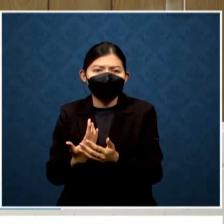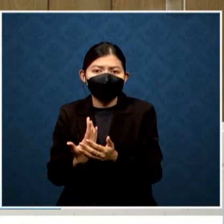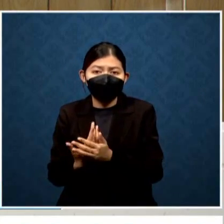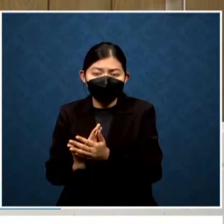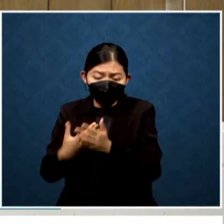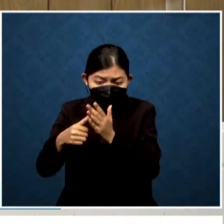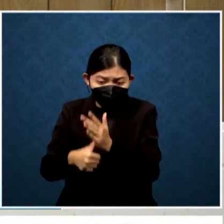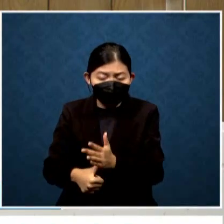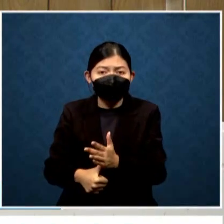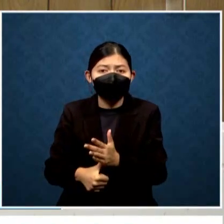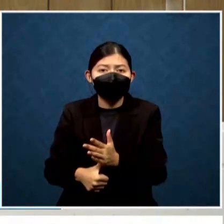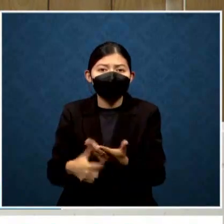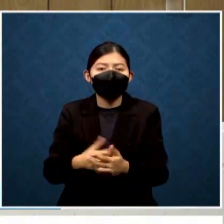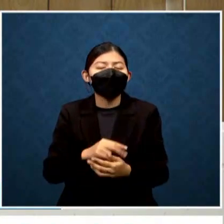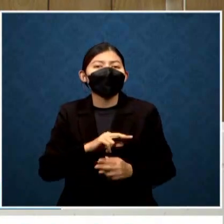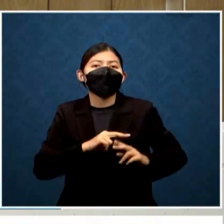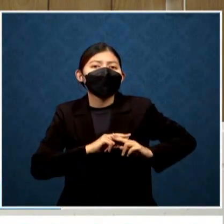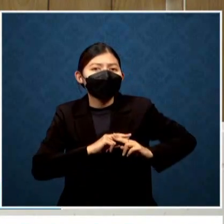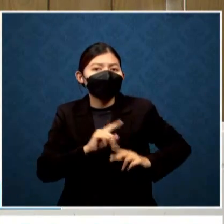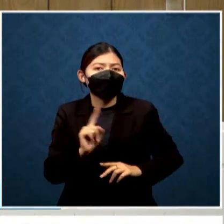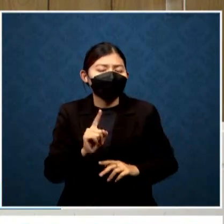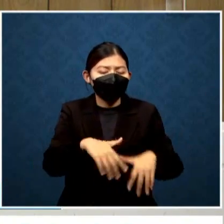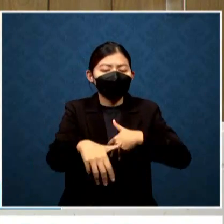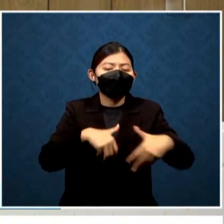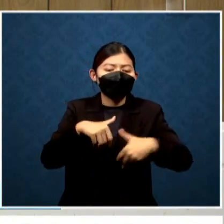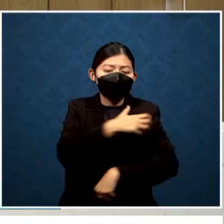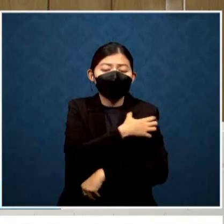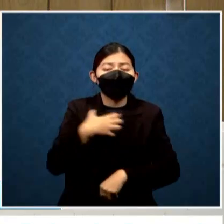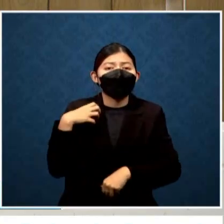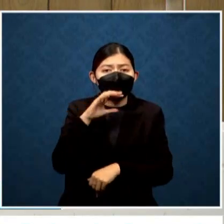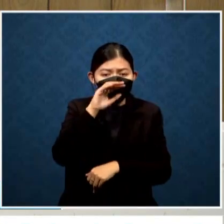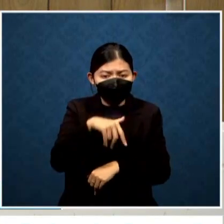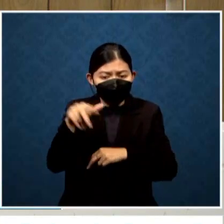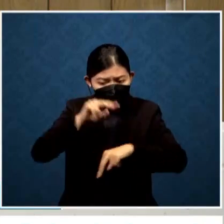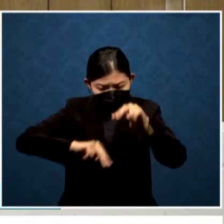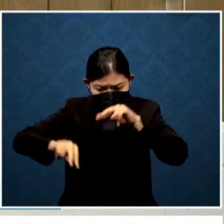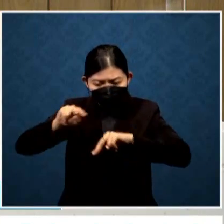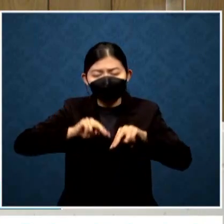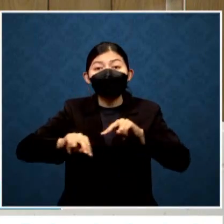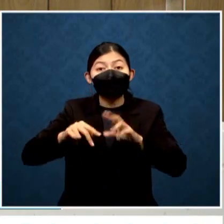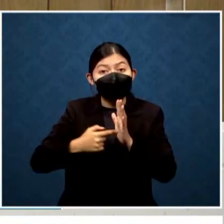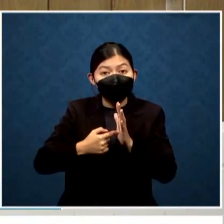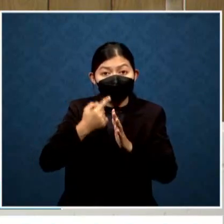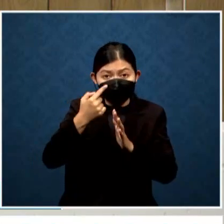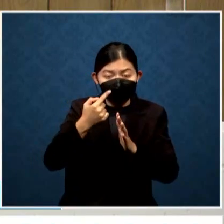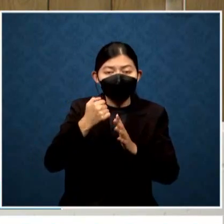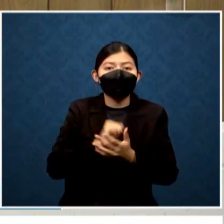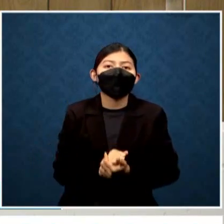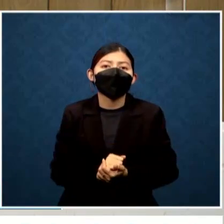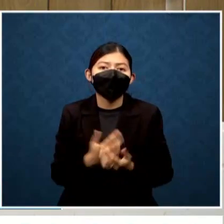ต้นเลยนะครับความรับผิดชอบเนี่ยอยู่ที่ท้องถิ่นแน่นอนนะครับในขั้นต้นเป็นปฐมก่อนเดี๋ยวจะ